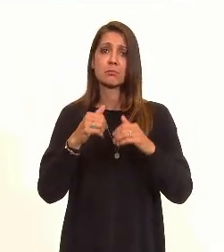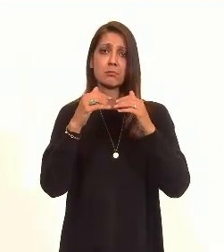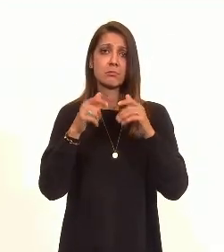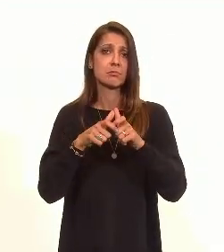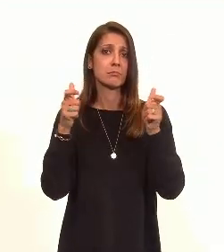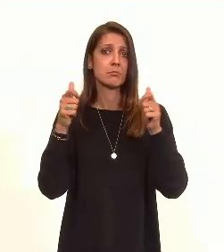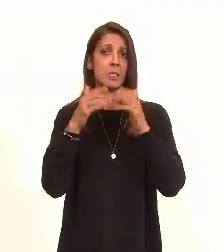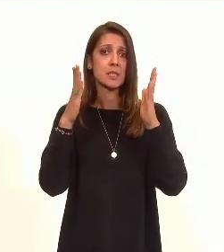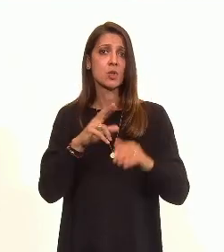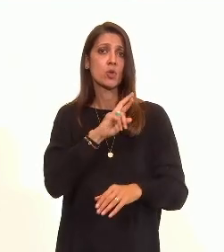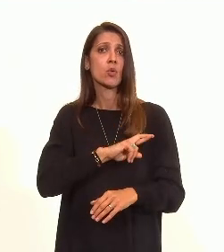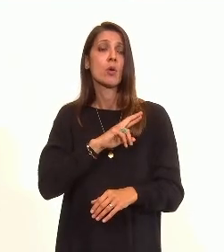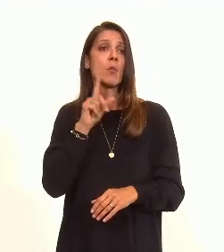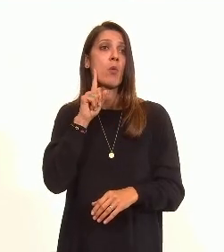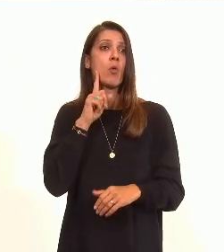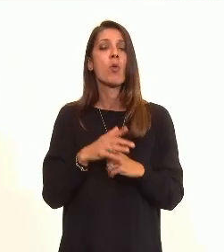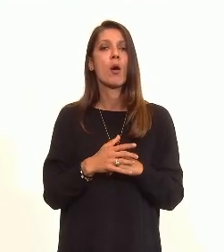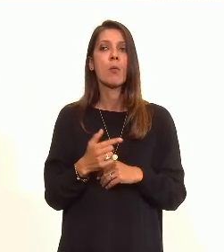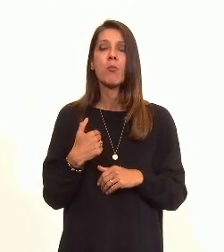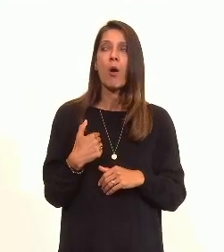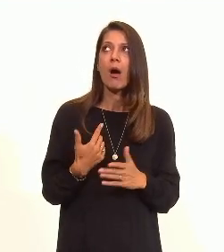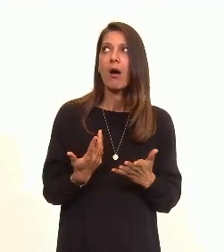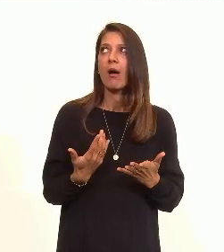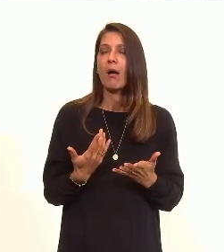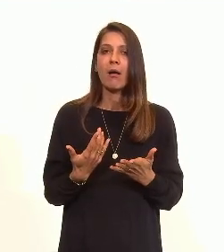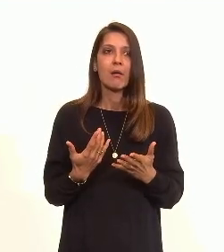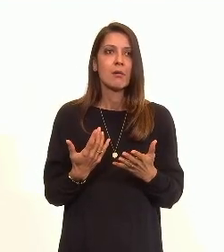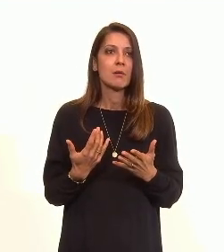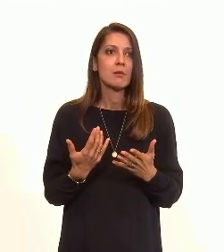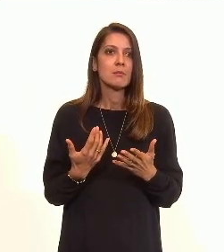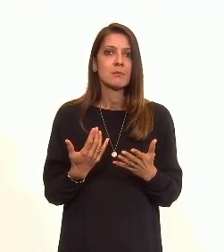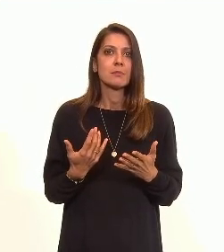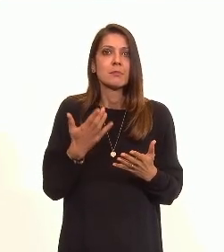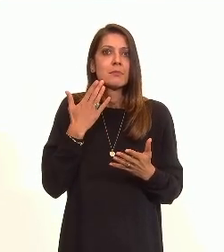Quand je fais Citoyennage, je me sens revenir comme avant.